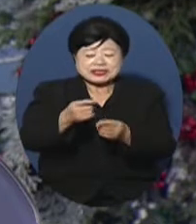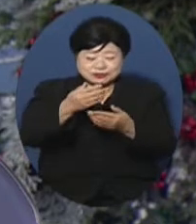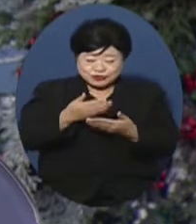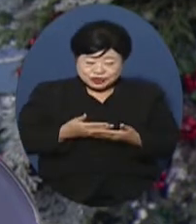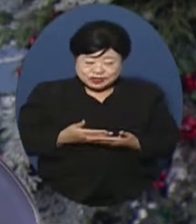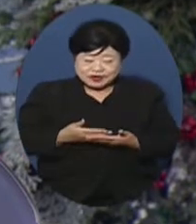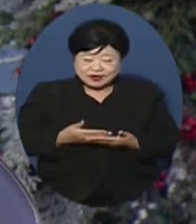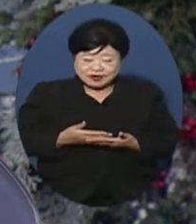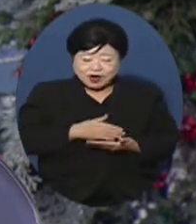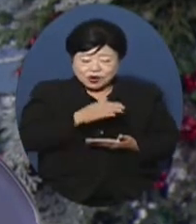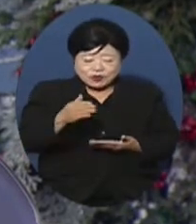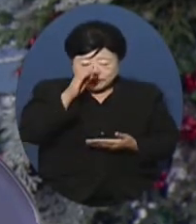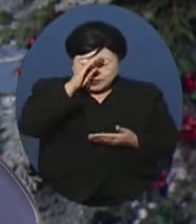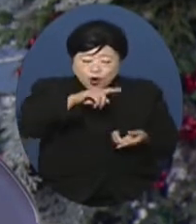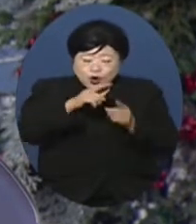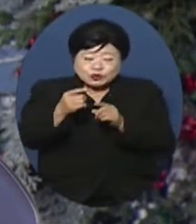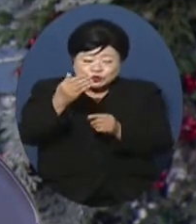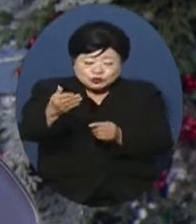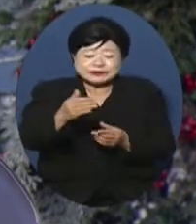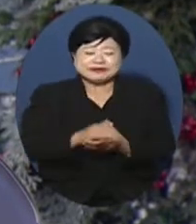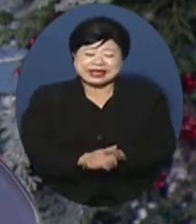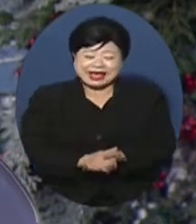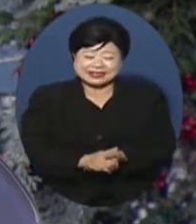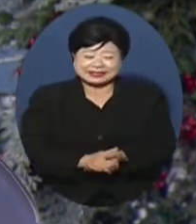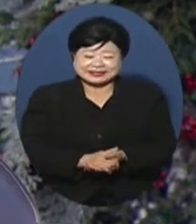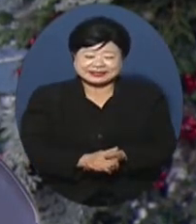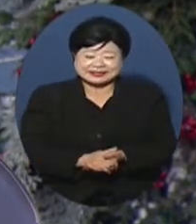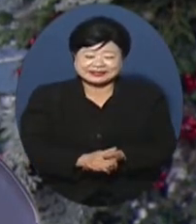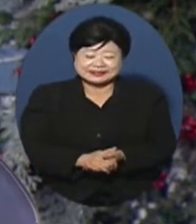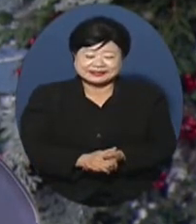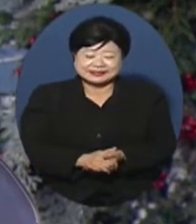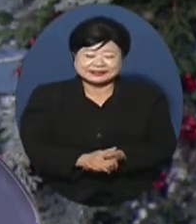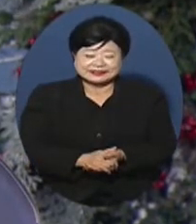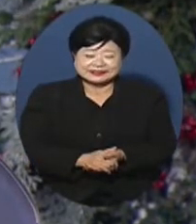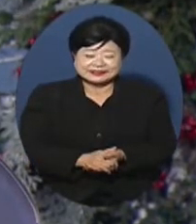우리를 고치 3 출신에 계시면 됩니다